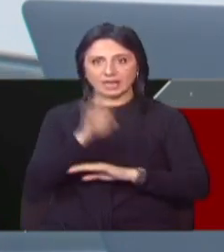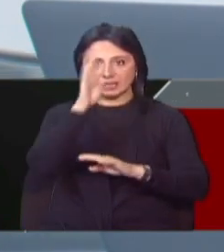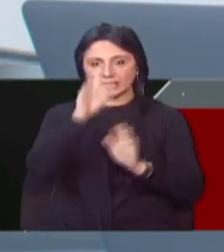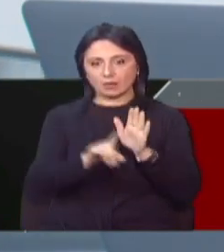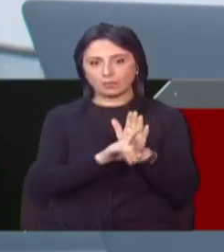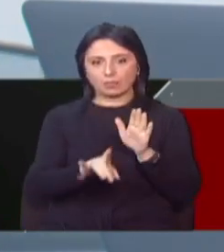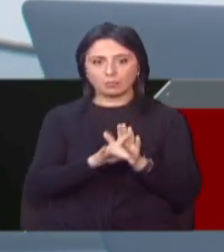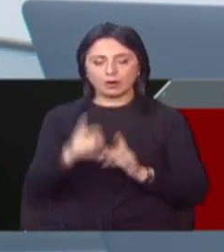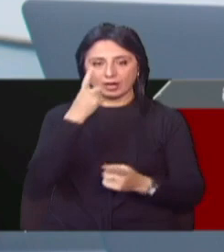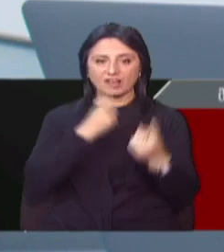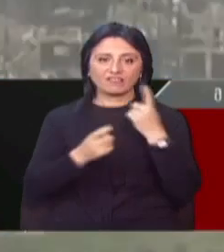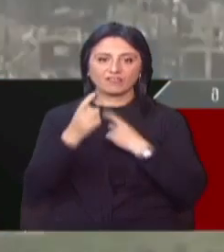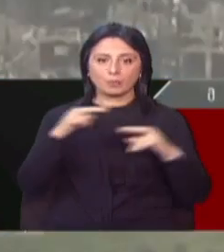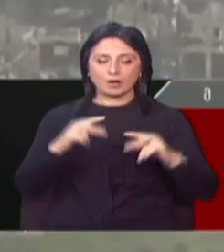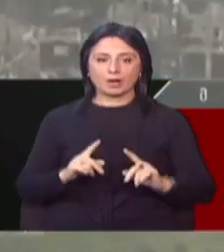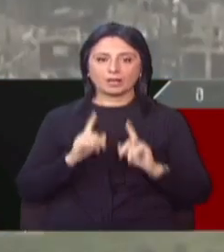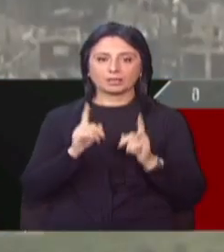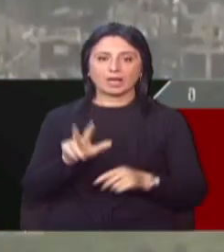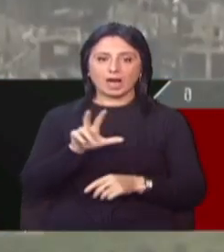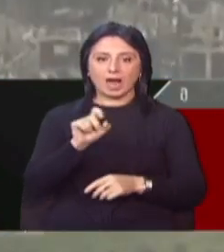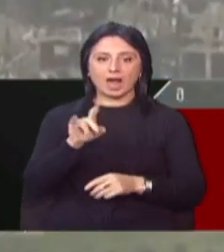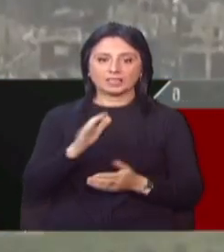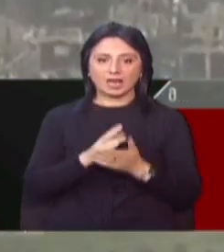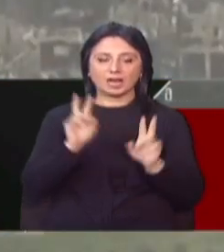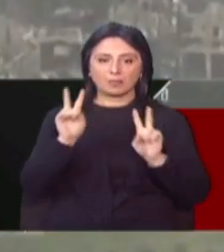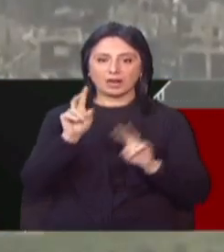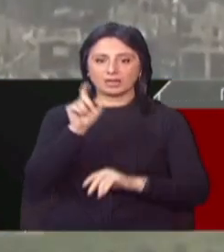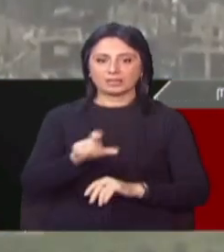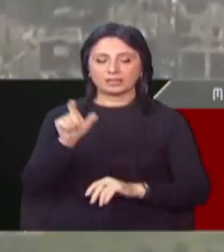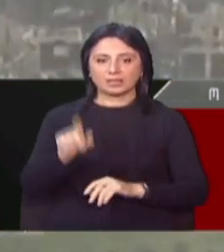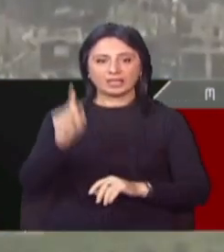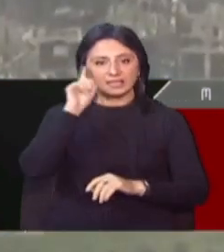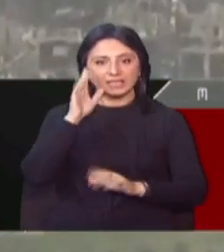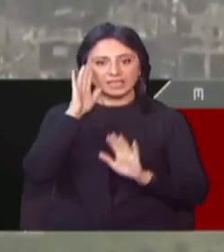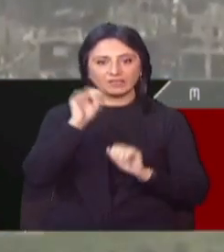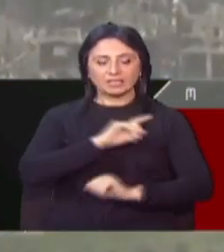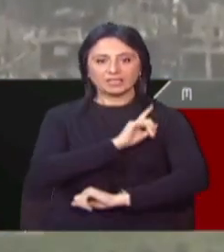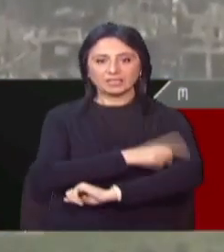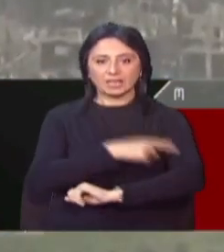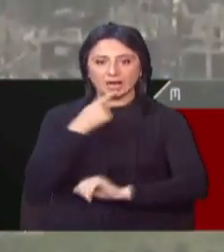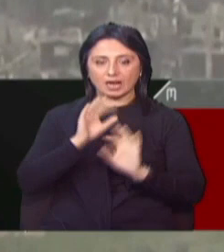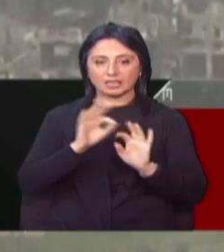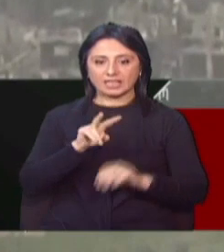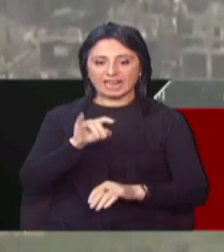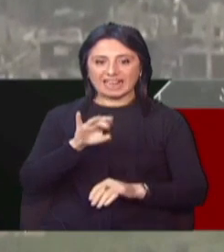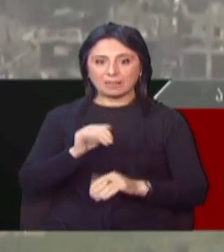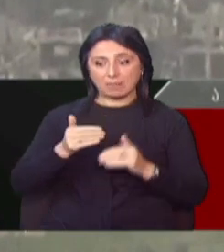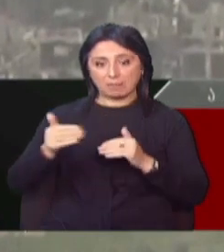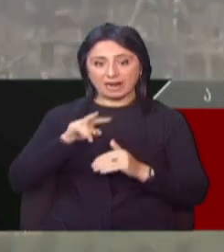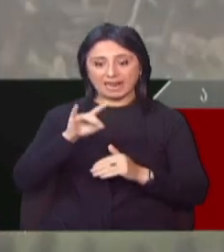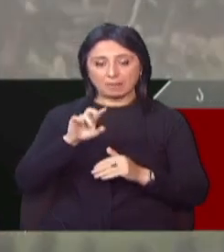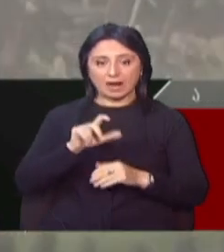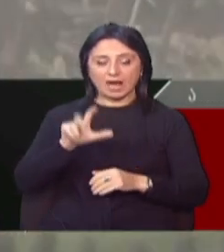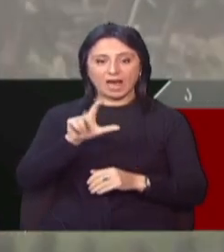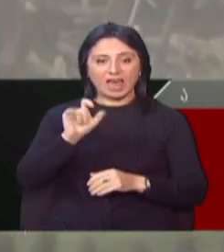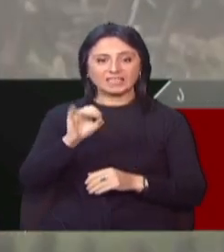საჰაერო დარტყმების შესახებ ინფორმაციას ადასტურებენ ღაზაში მყოფი პალესტინელებიც. ისრაელის თავდაცვის ძალებში აცხადებენ, რომ ლიბანის სამხრეთ ნაწილში